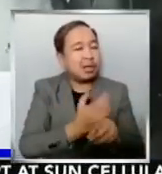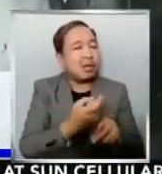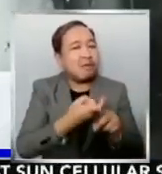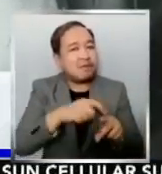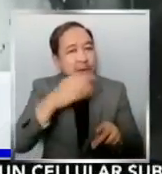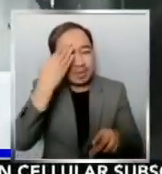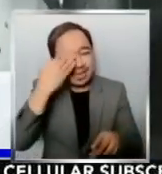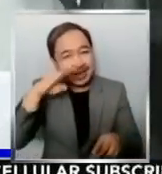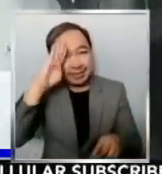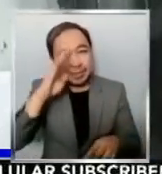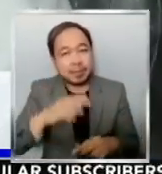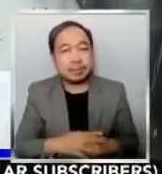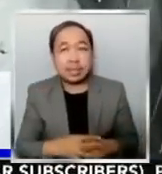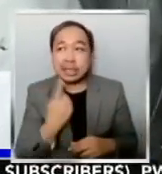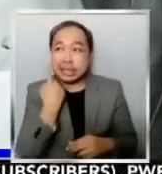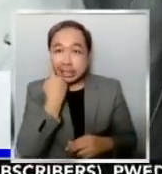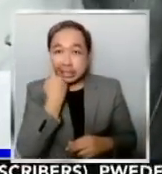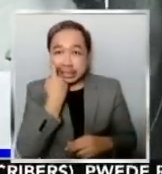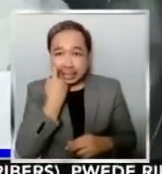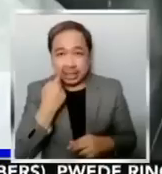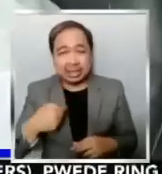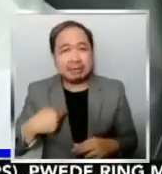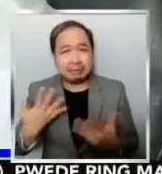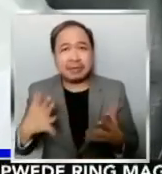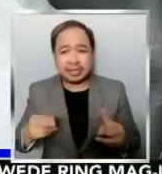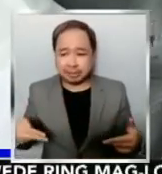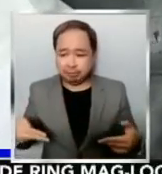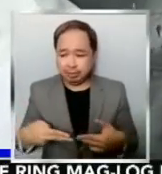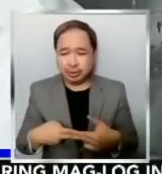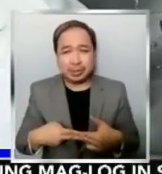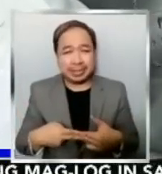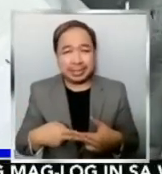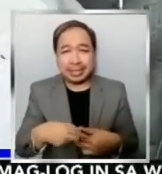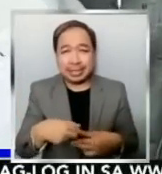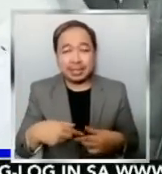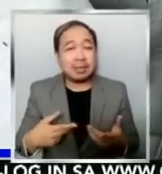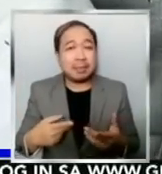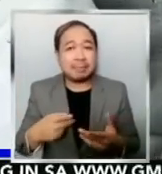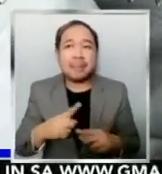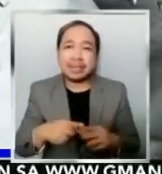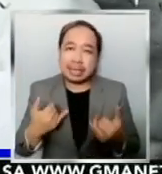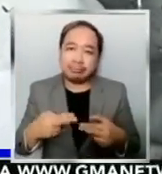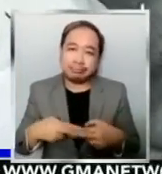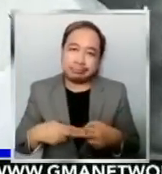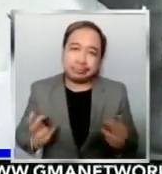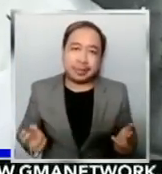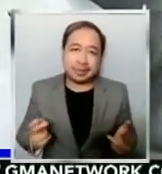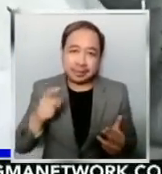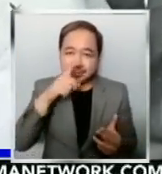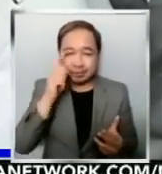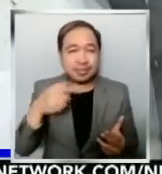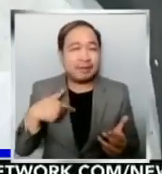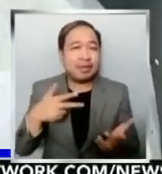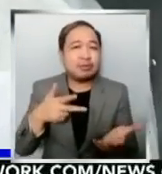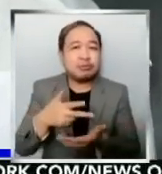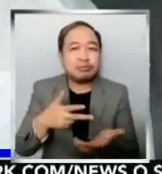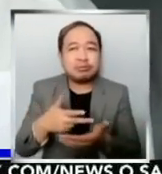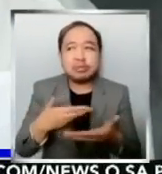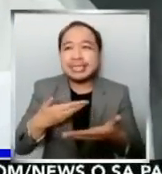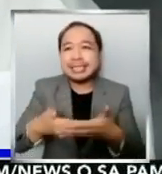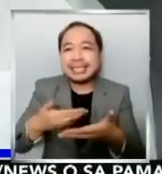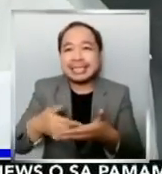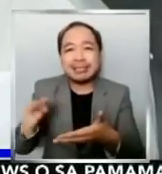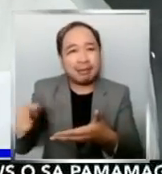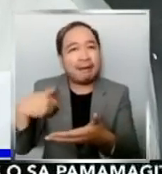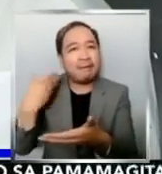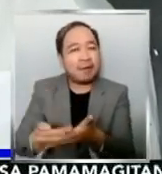ako sa Express. Tapos tinanggal niyo na lang? Tinanggal ko na rito kasi nasa ano na ako. Lapit na yung ano ko eh. Totoo naman,